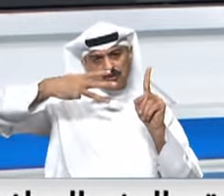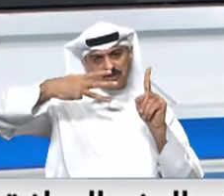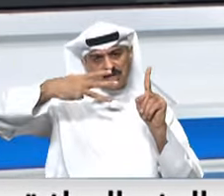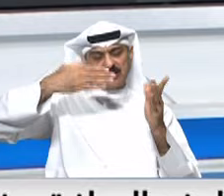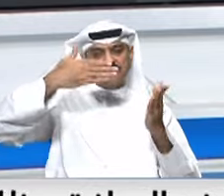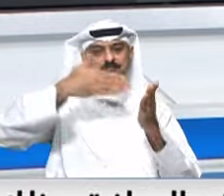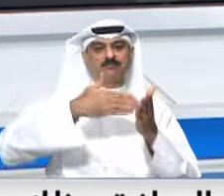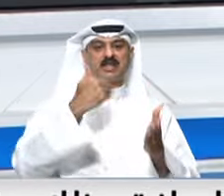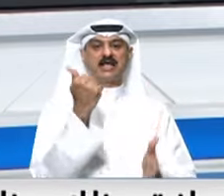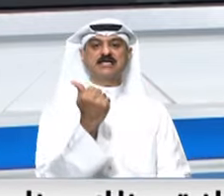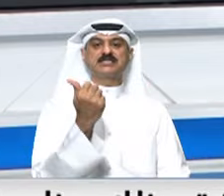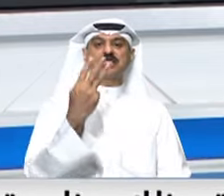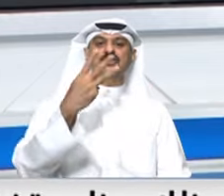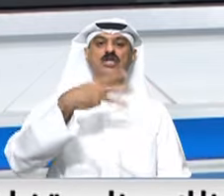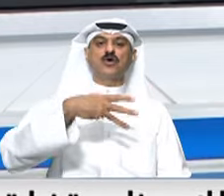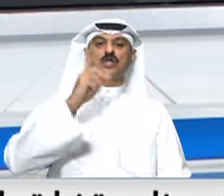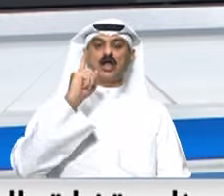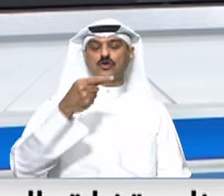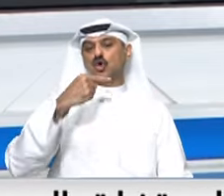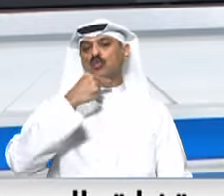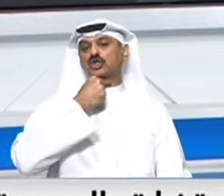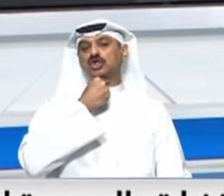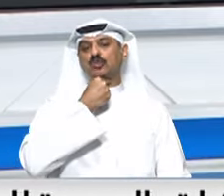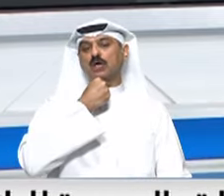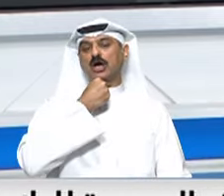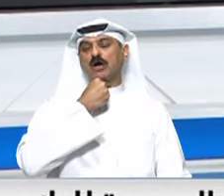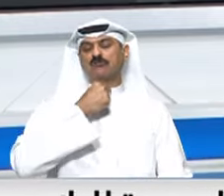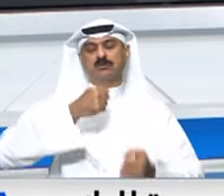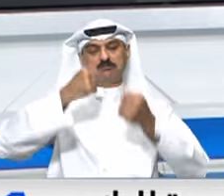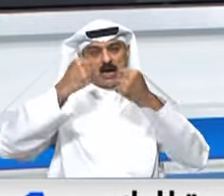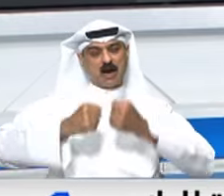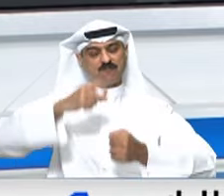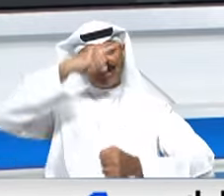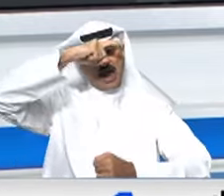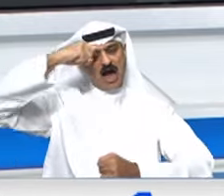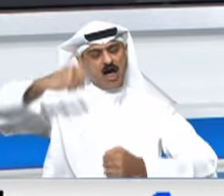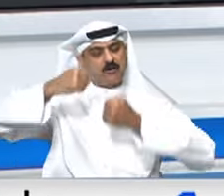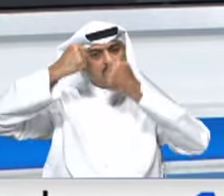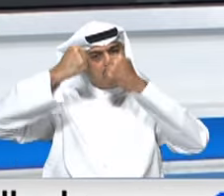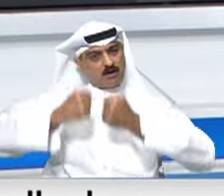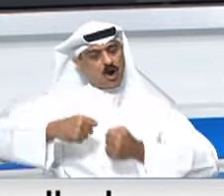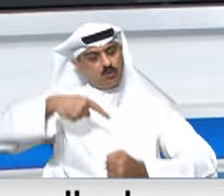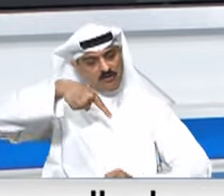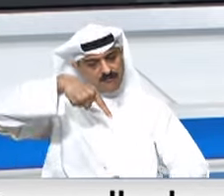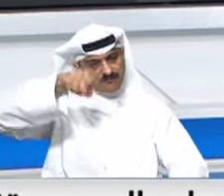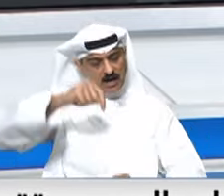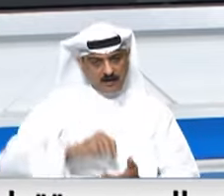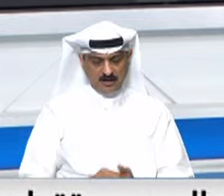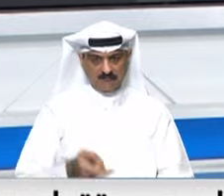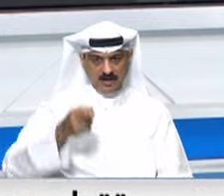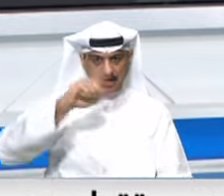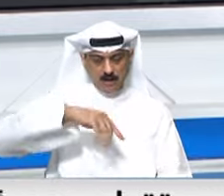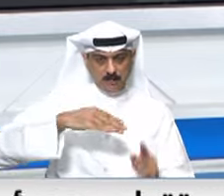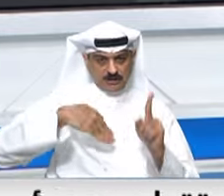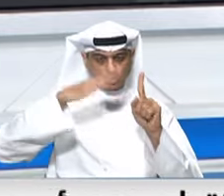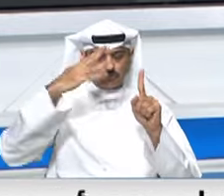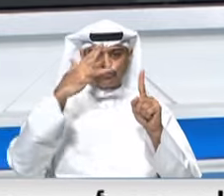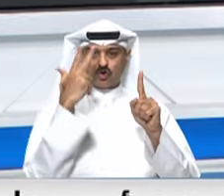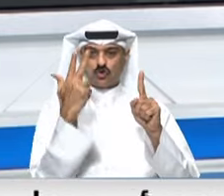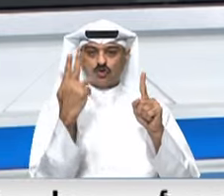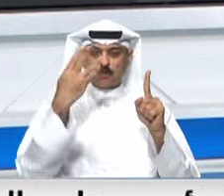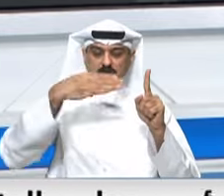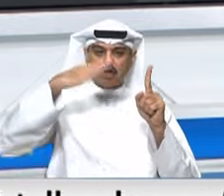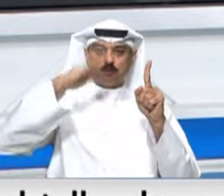وتصل الى 36 في يوم الجمعه فاجء شديده الحراره خلال الايام القادمه باكر باذن الله 48 العظمى والصغرى